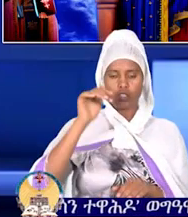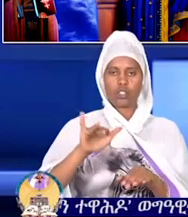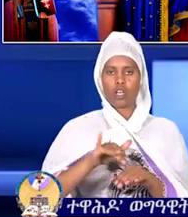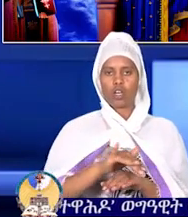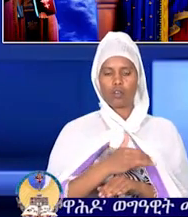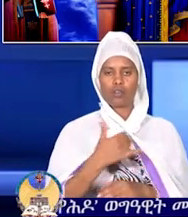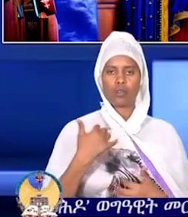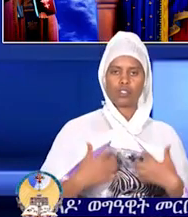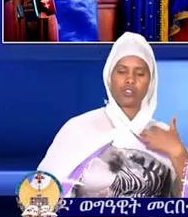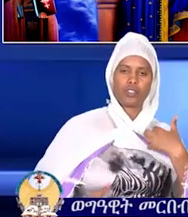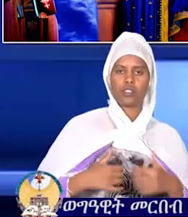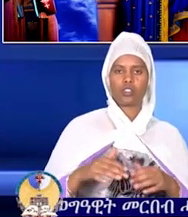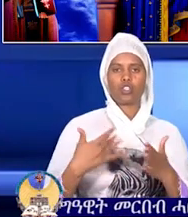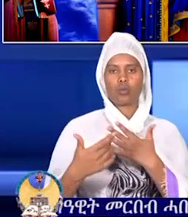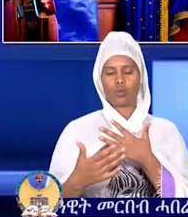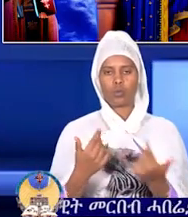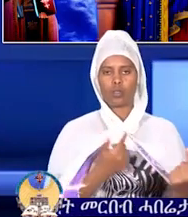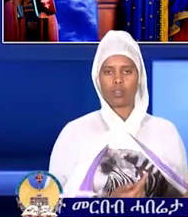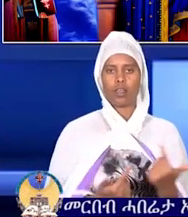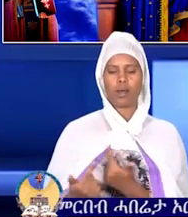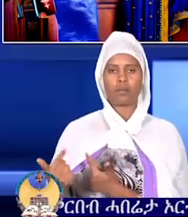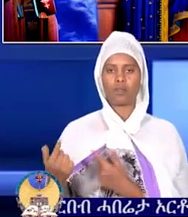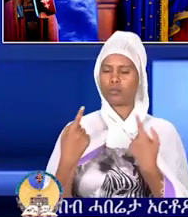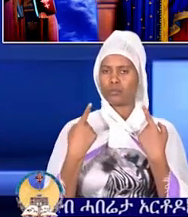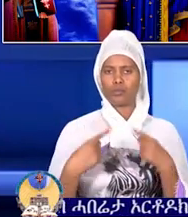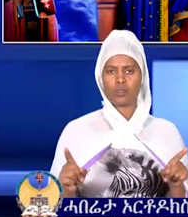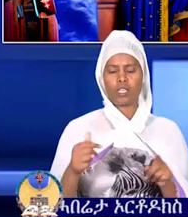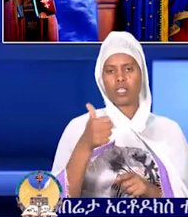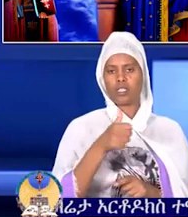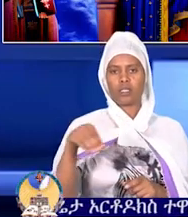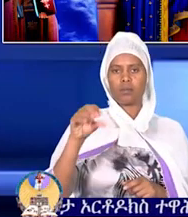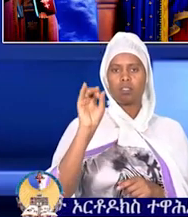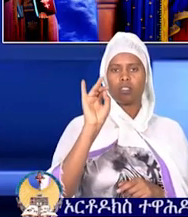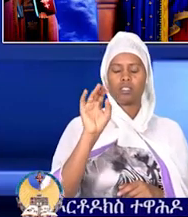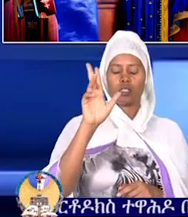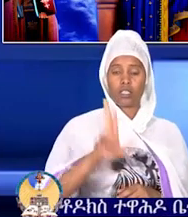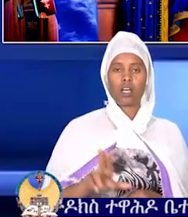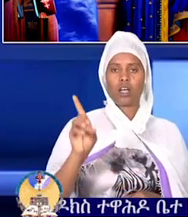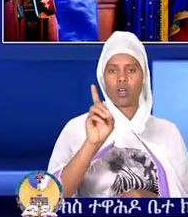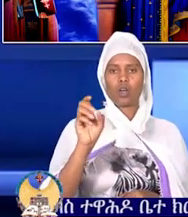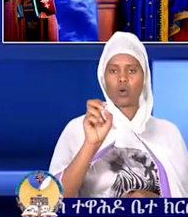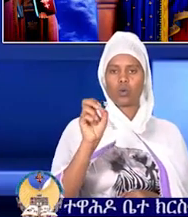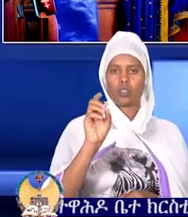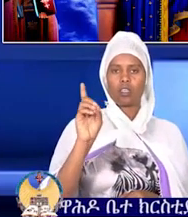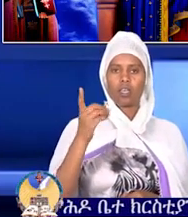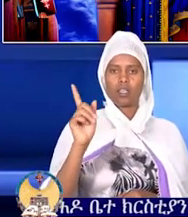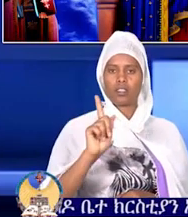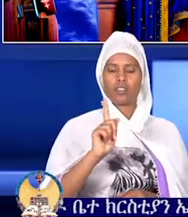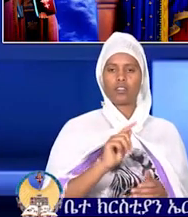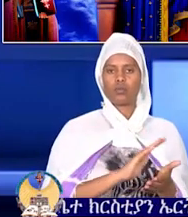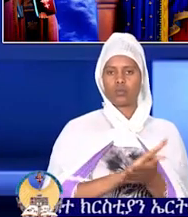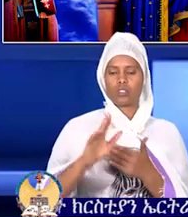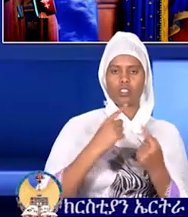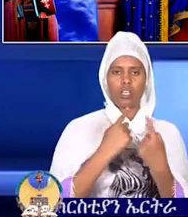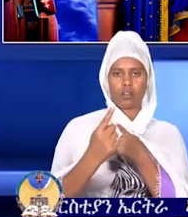ዘሕለፍዎ ገድሊ፣ ዘሕለፍዎ መከራ፣ ዝገበሮ ተኣምራት ብፍላይ ኣብ ዕብራውያን ምዕራፍ 11